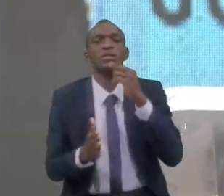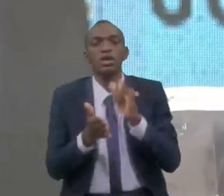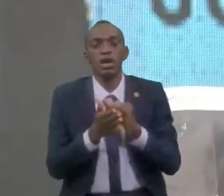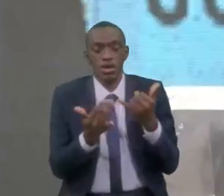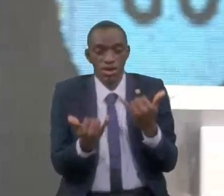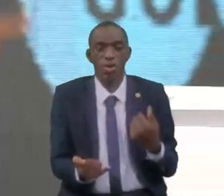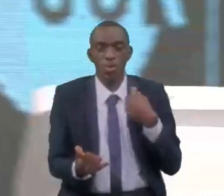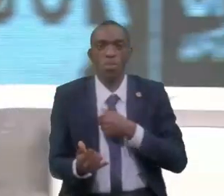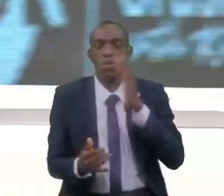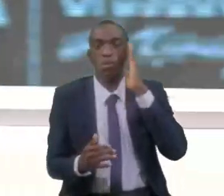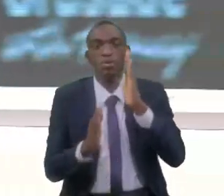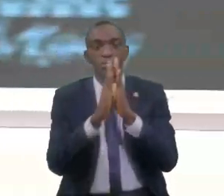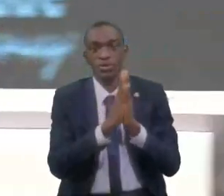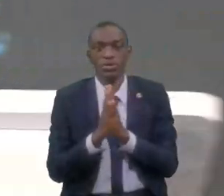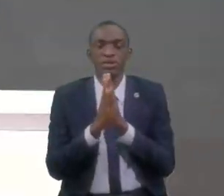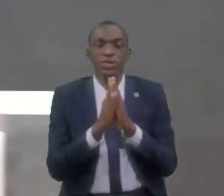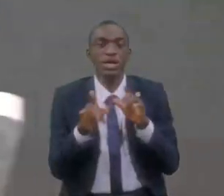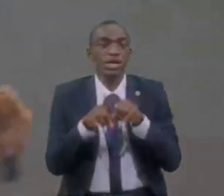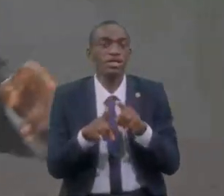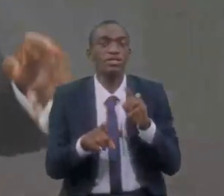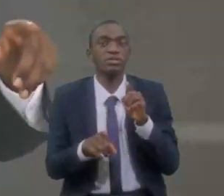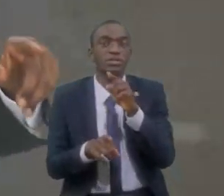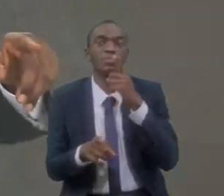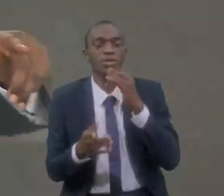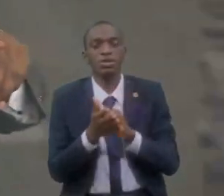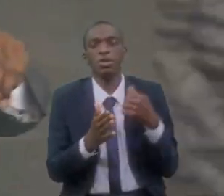Et comme j'ai dit, nous allons prier, quelqu'un est venu